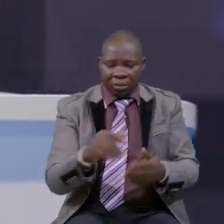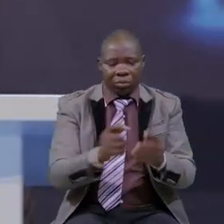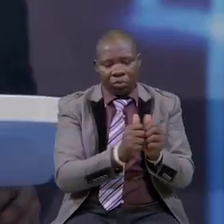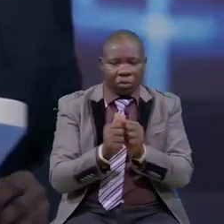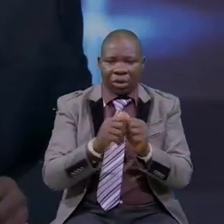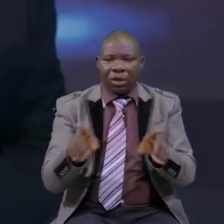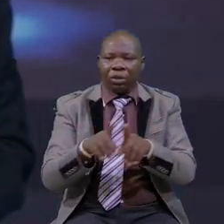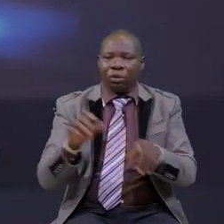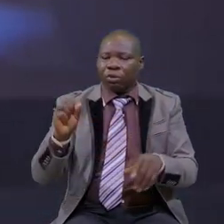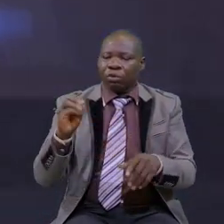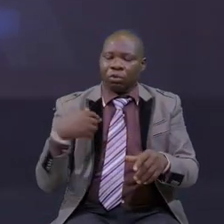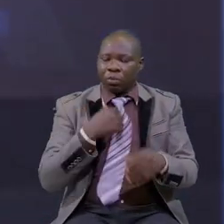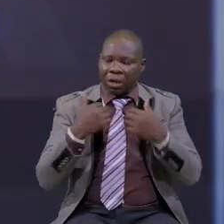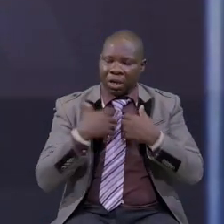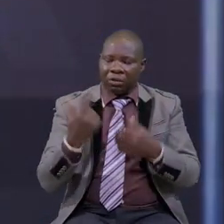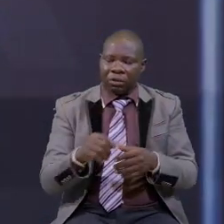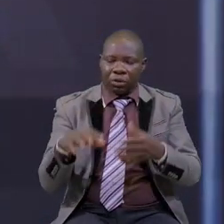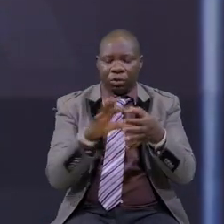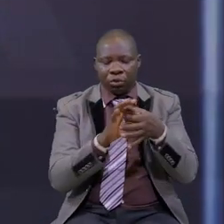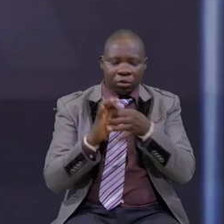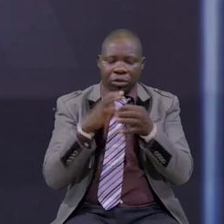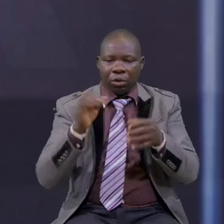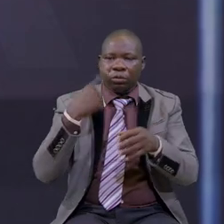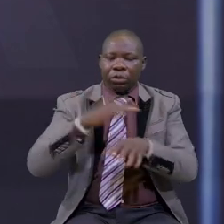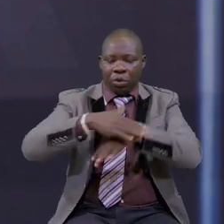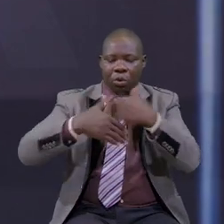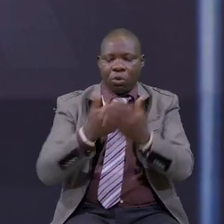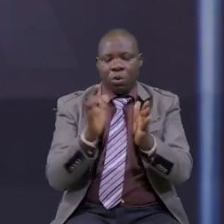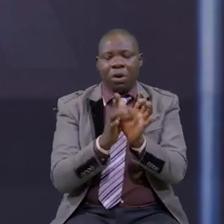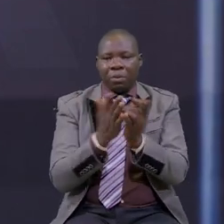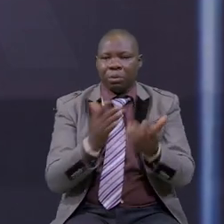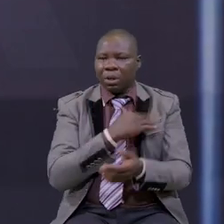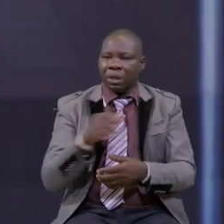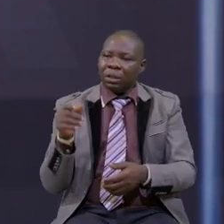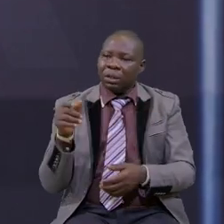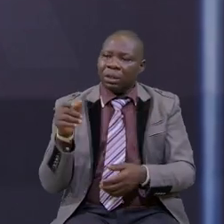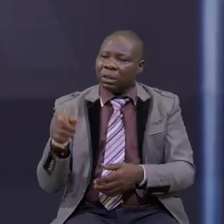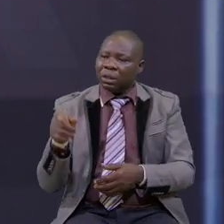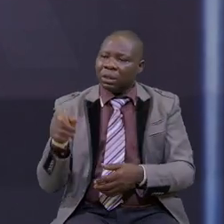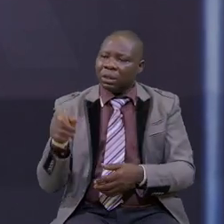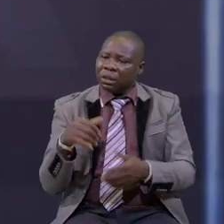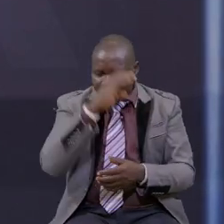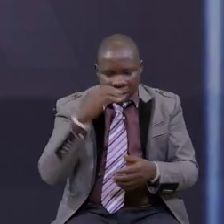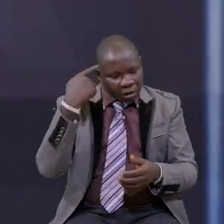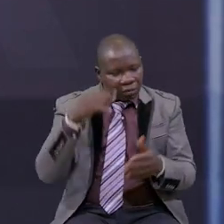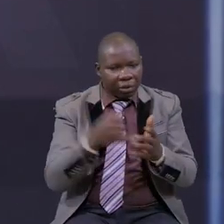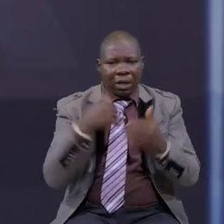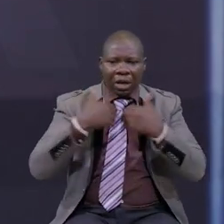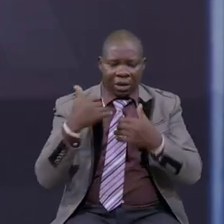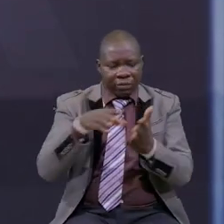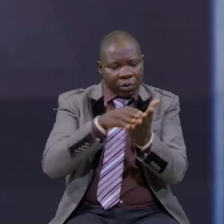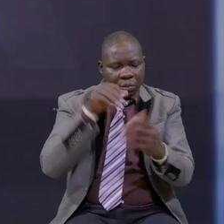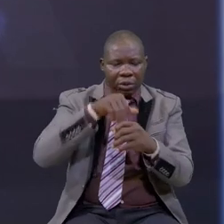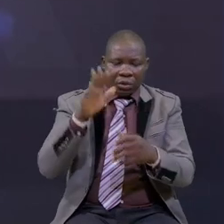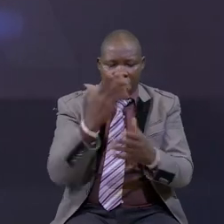l'unité de toute la Bible. Et il dit, cherchez cela, ayez une copie dans votre